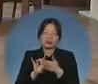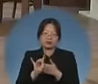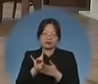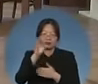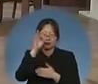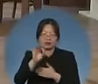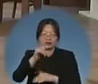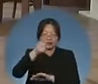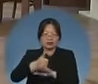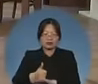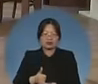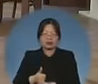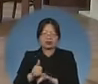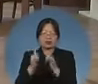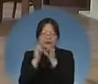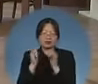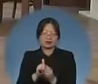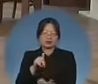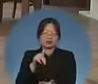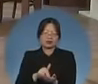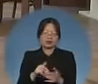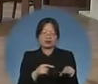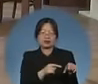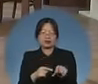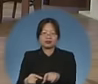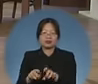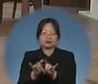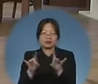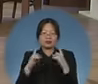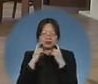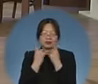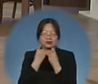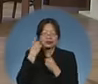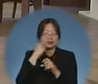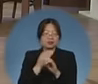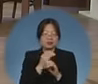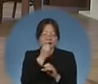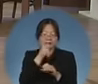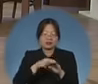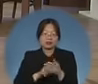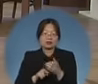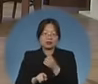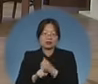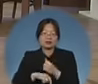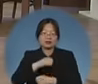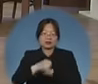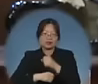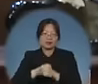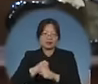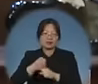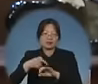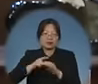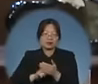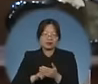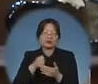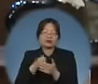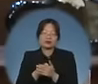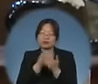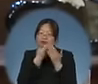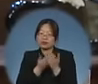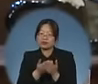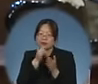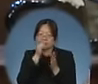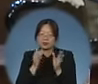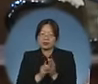하나는 결국은 사회적으로 평균적으로 각 개인이 느끼는 심리적인 자유감 같은 게 결정적이에요. 자유.